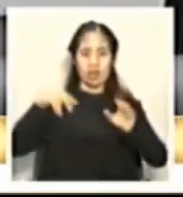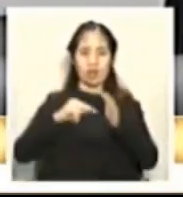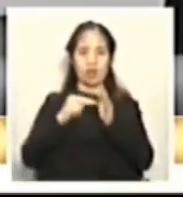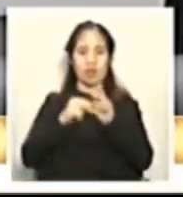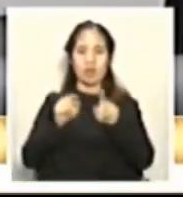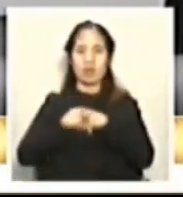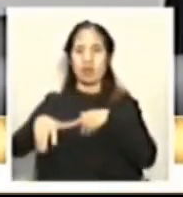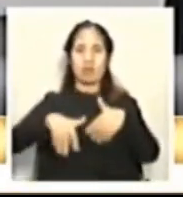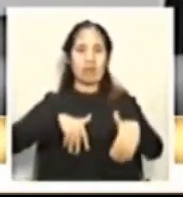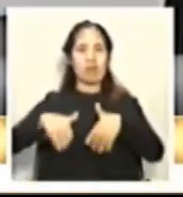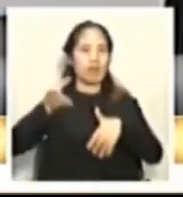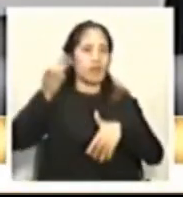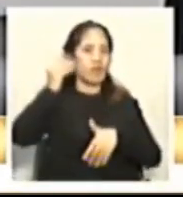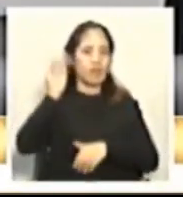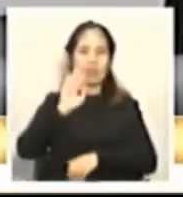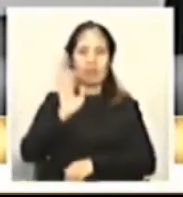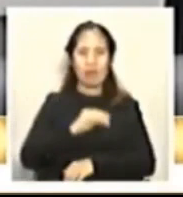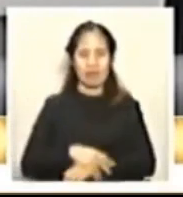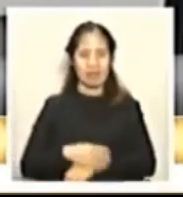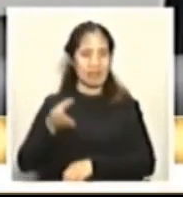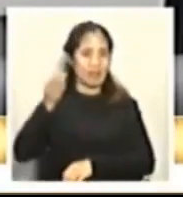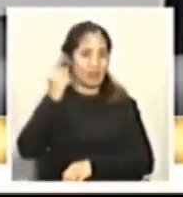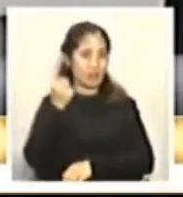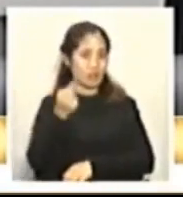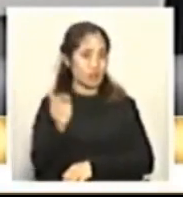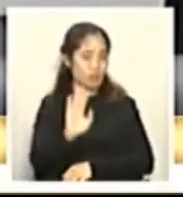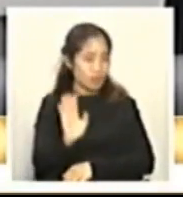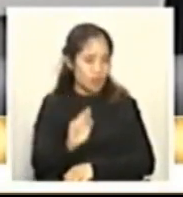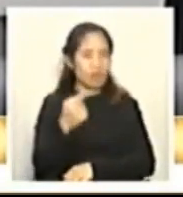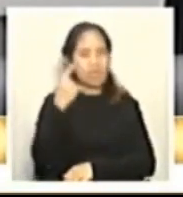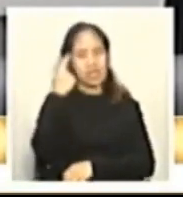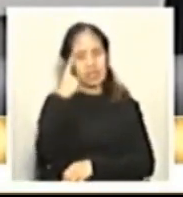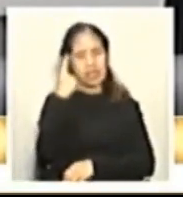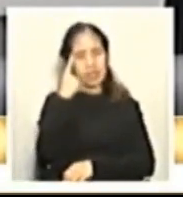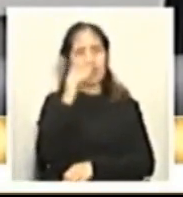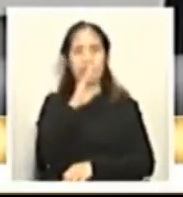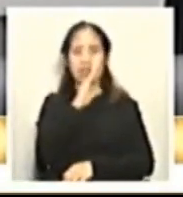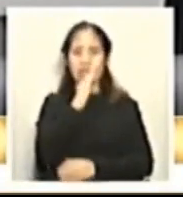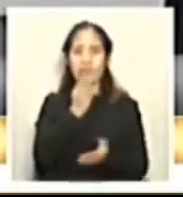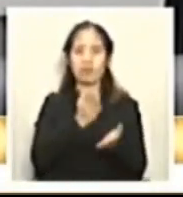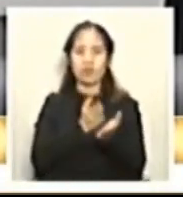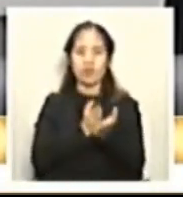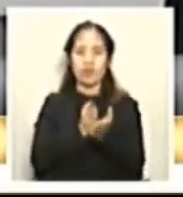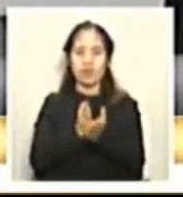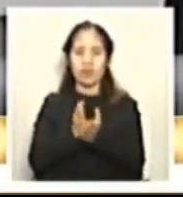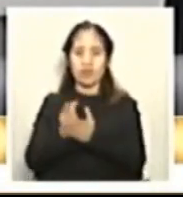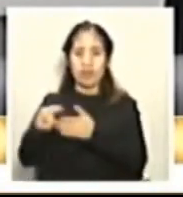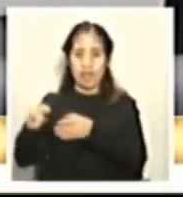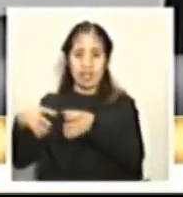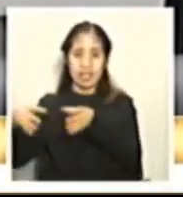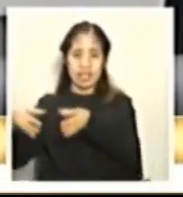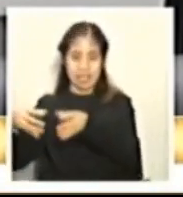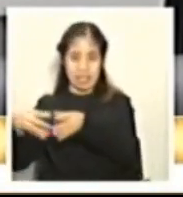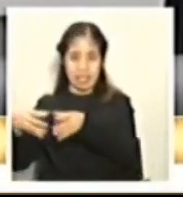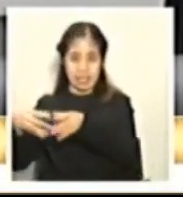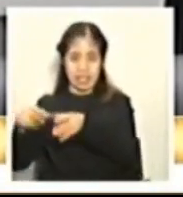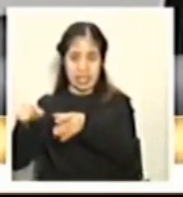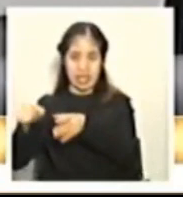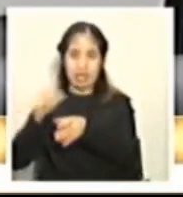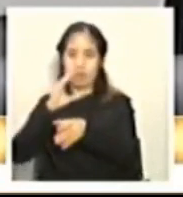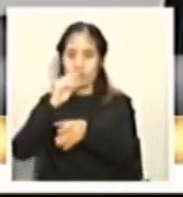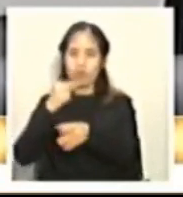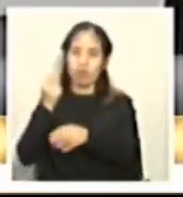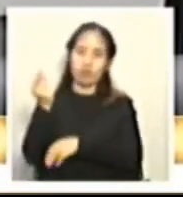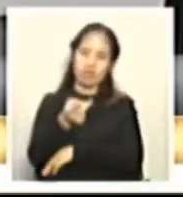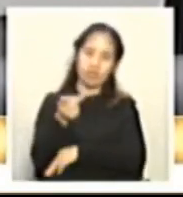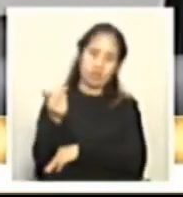การอภิปรายสดๆก็เลยคิดว่าถ้าฝ่ายค้านอภิปรายตอนกลางคืนนะครับช่วงตีหนึ่งตีส